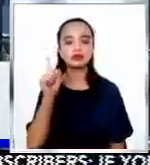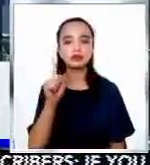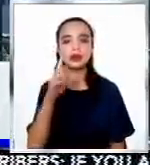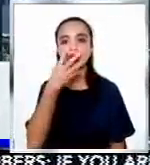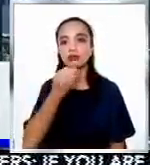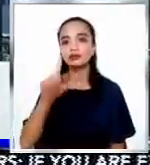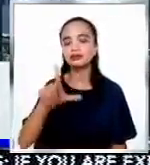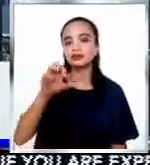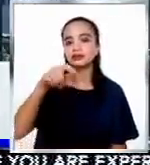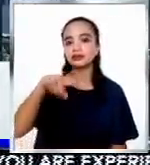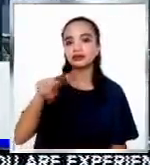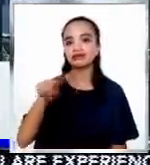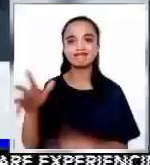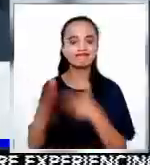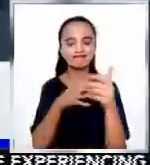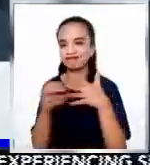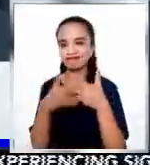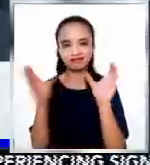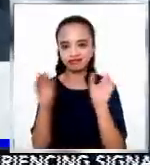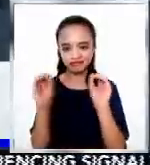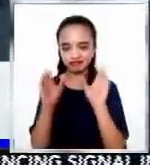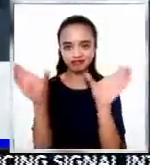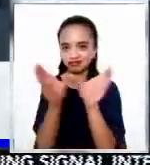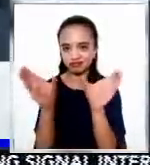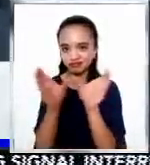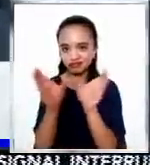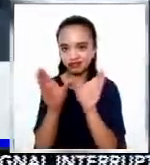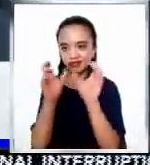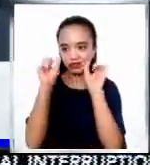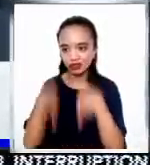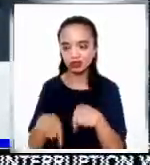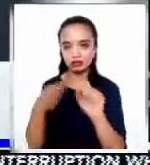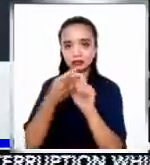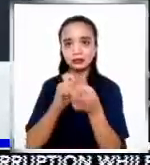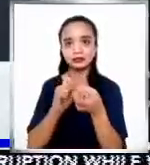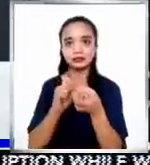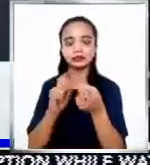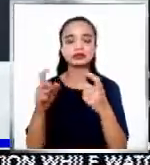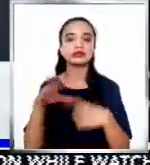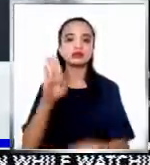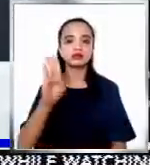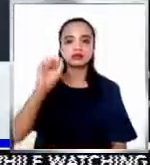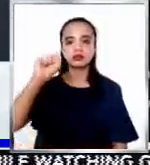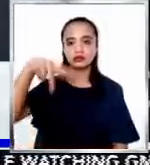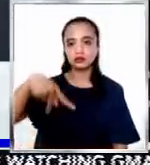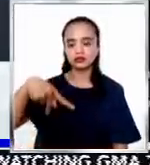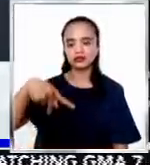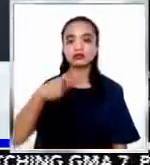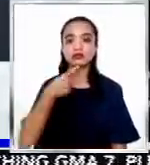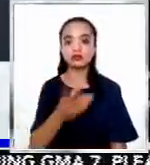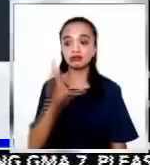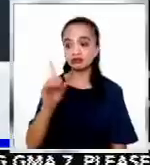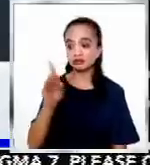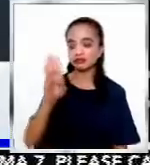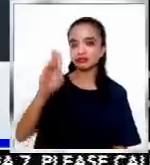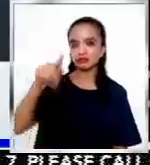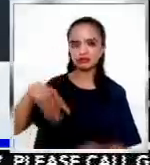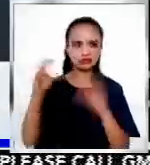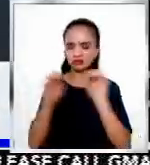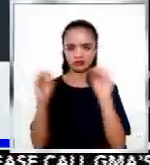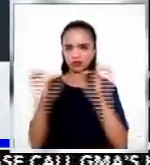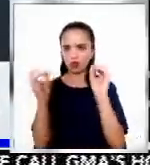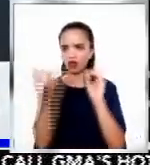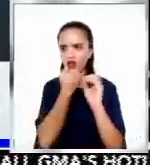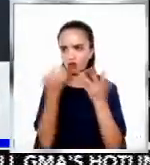raw certification of eligibility galing sa Bangko Sentral ng Pilipinas. Tugo ng DBP, walang mali rito. When you